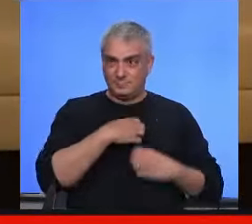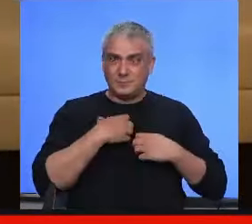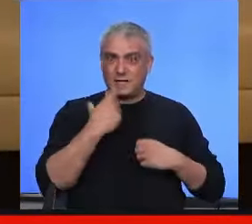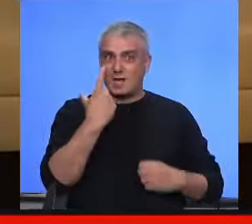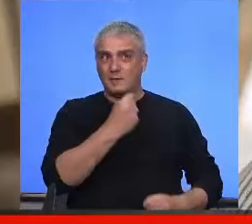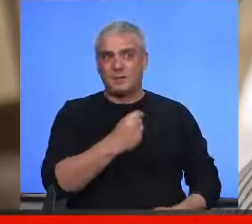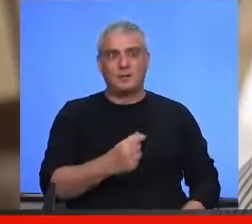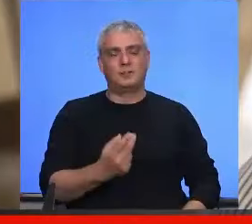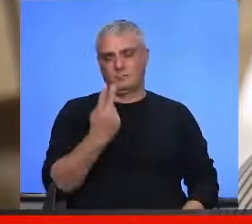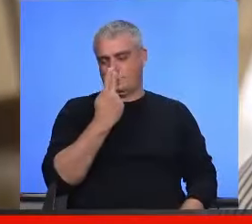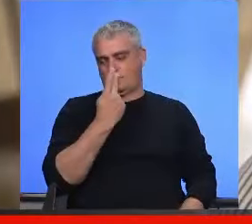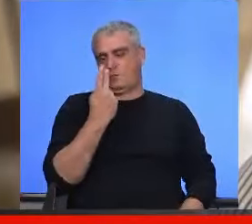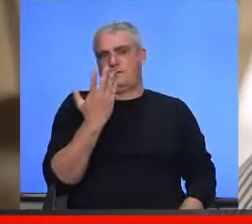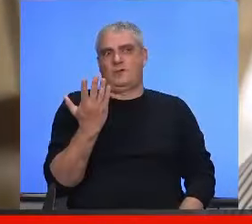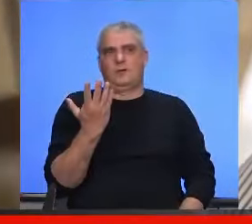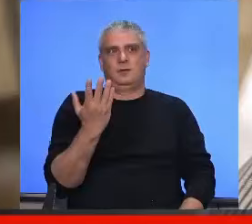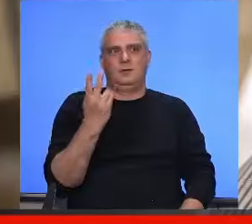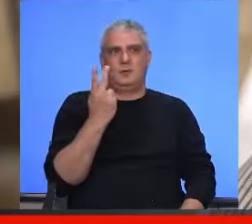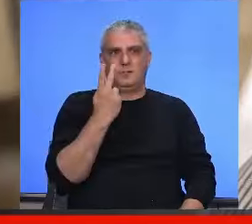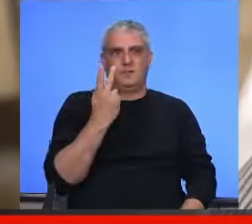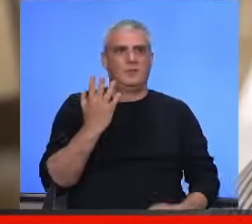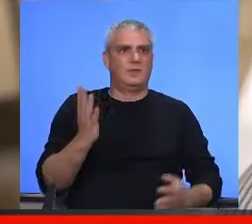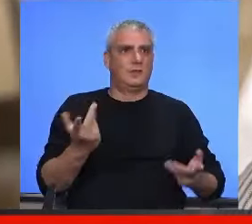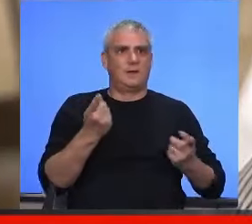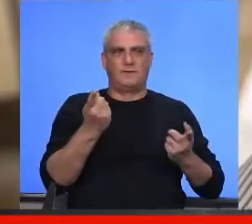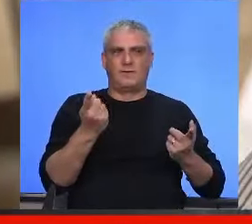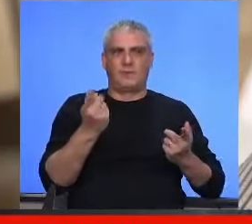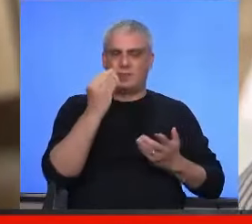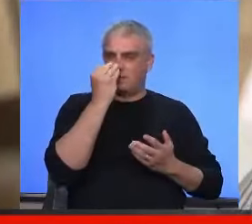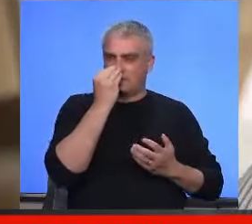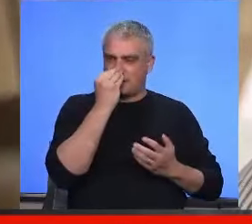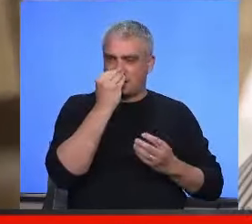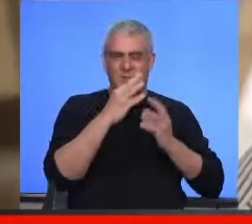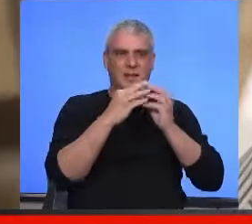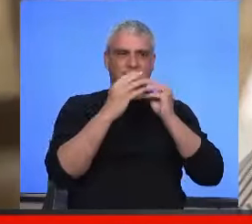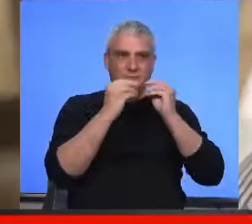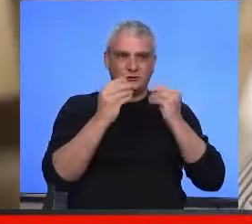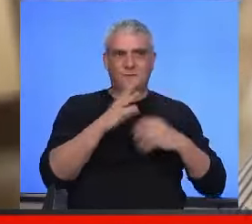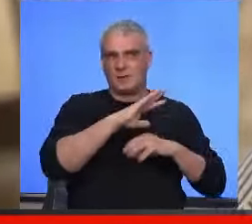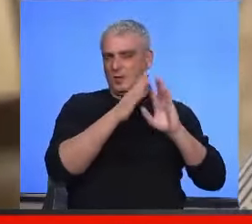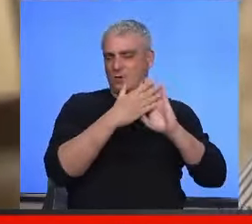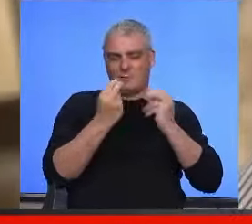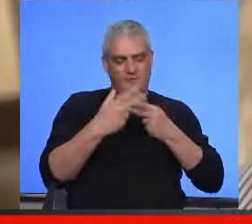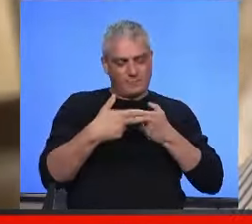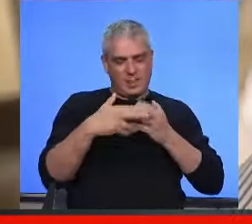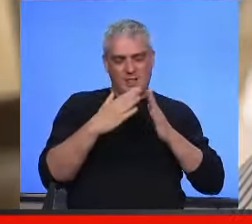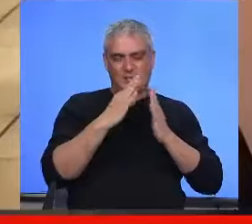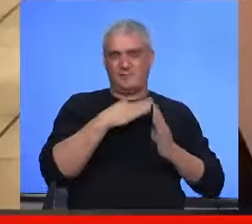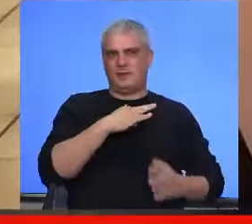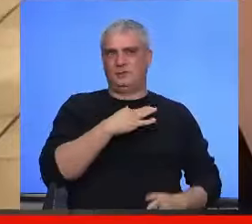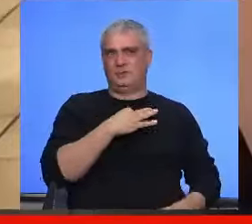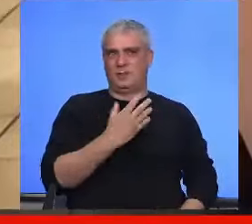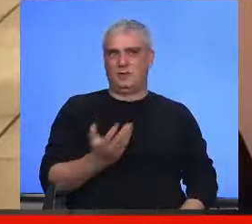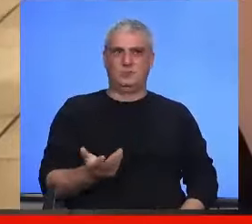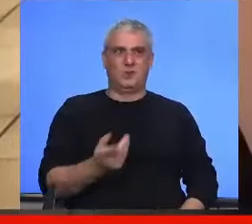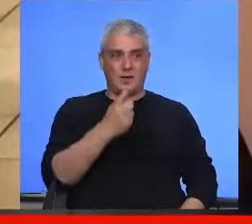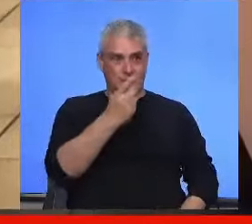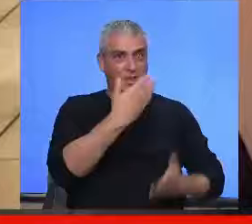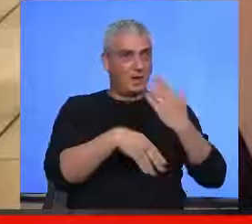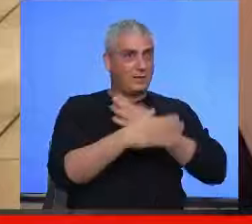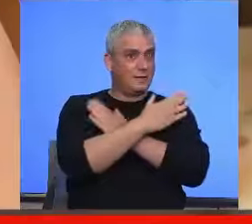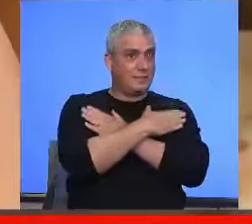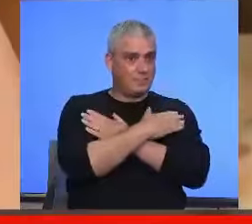לא עודר, לא עודר. איפה הנענע והשיבה וכל הדברים שלנו ליד הבית. אתה עלית